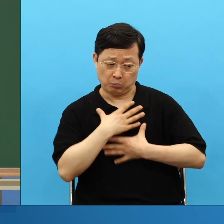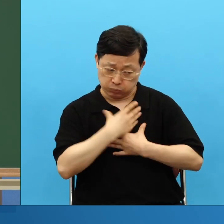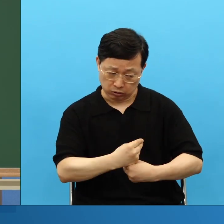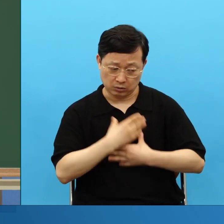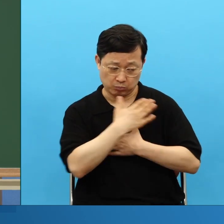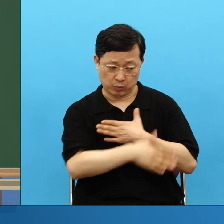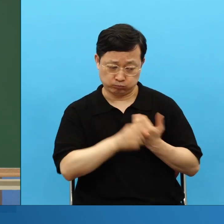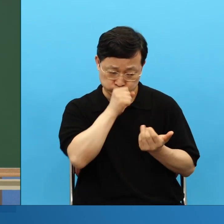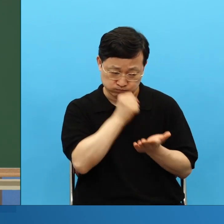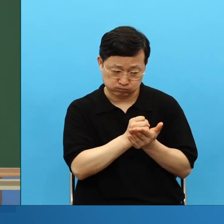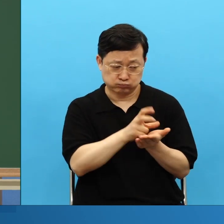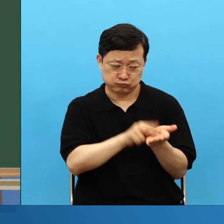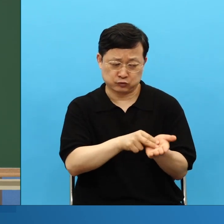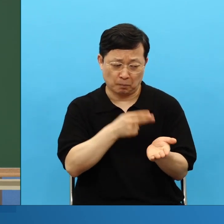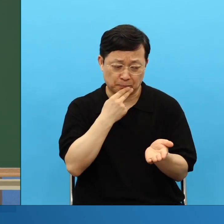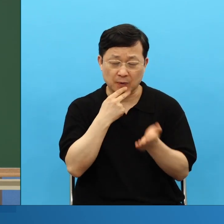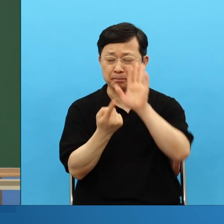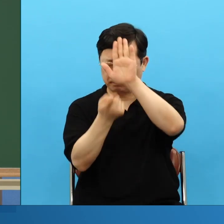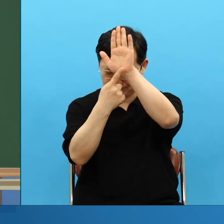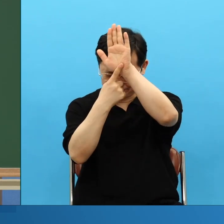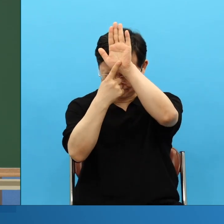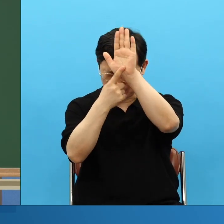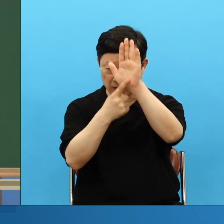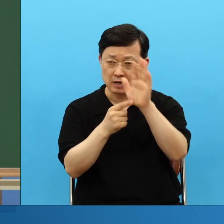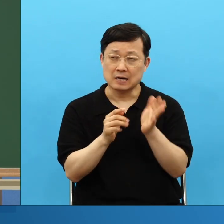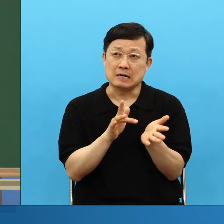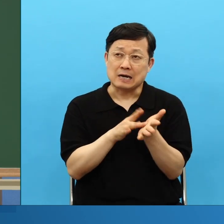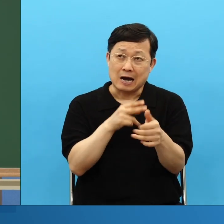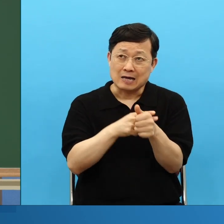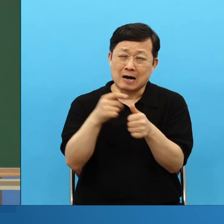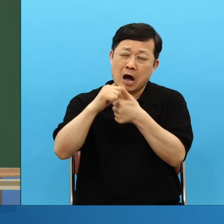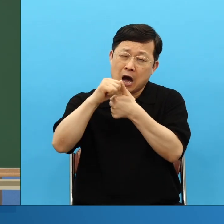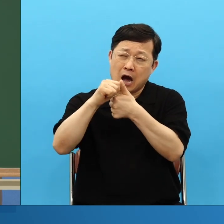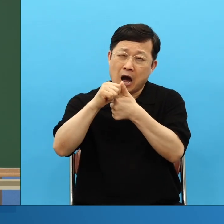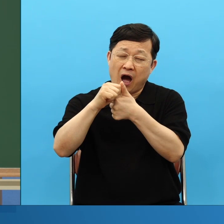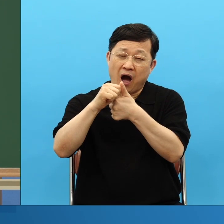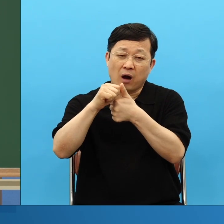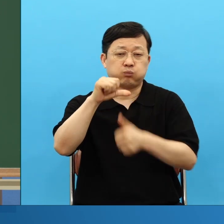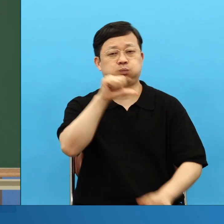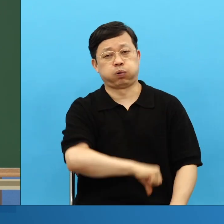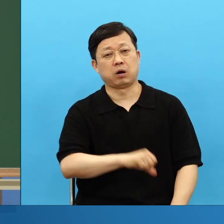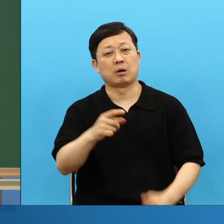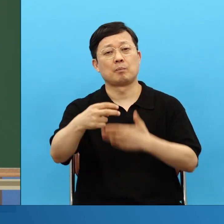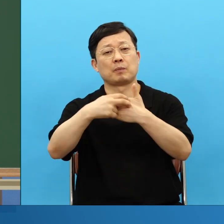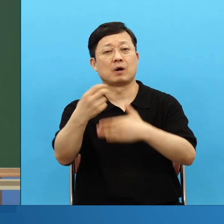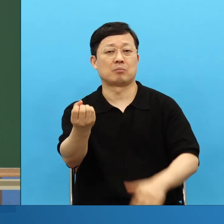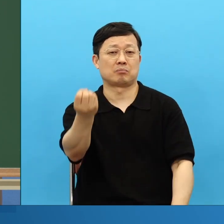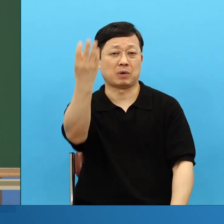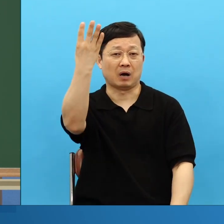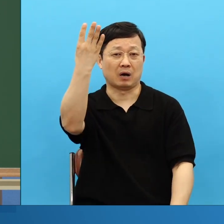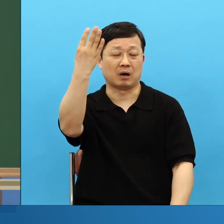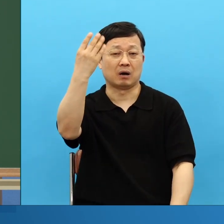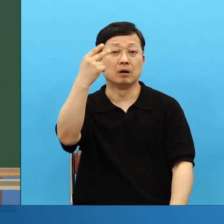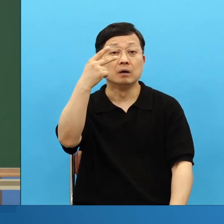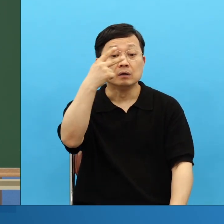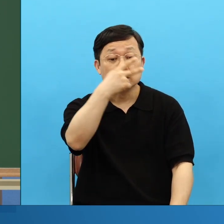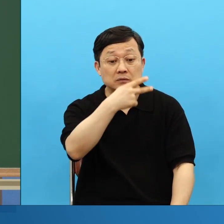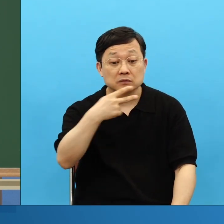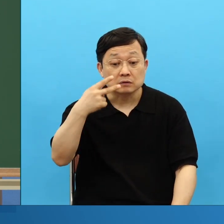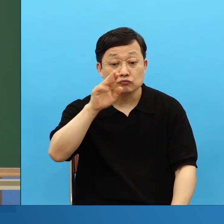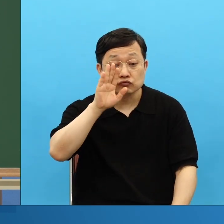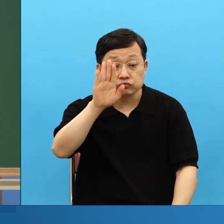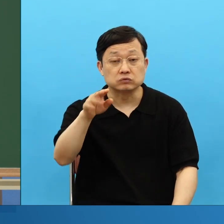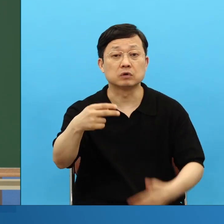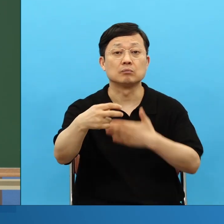안전한 진통제다. 이렇게 자꾸 주장을 하면서 2000년대가 벌써 넘어가면서 이겼어요.